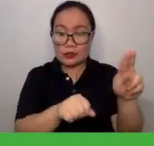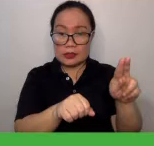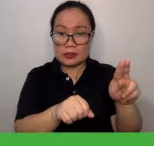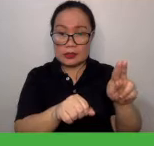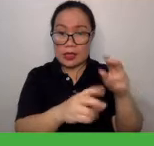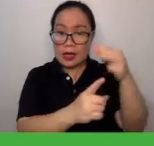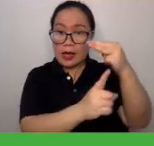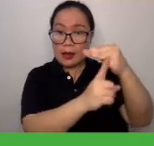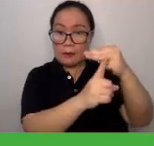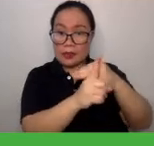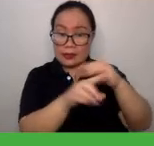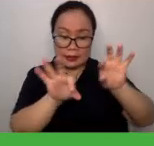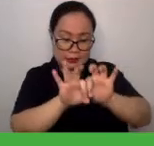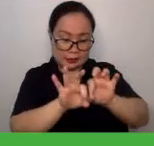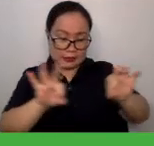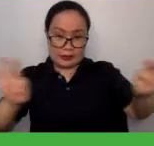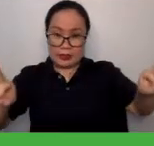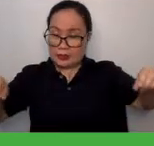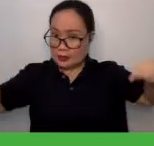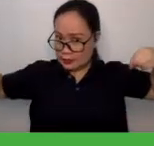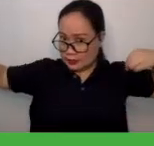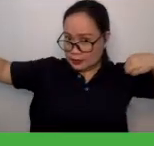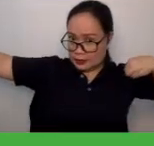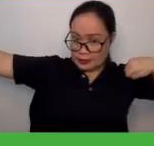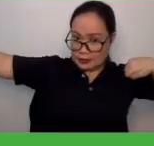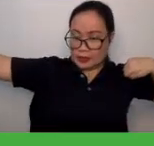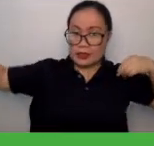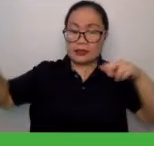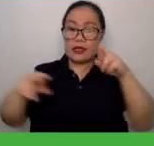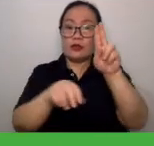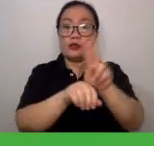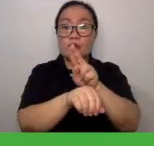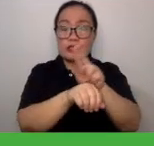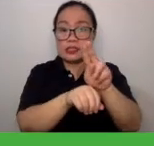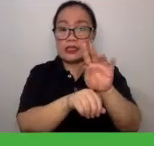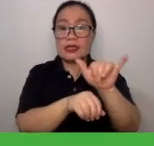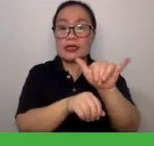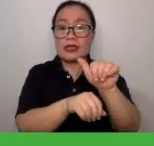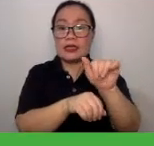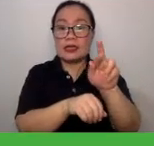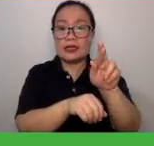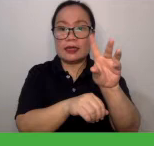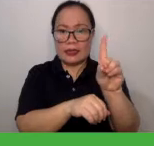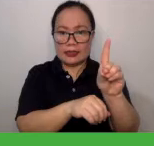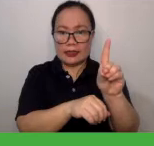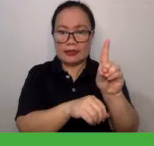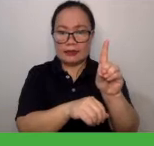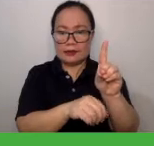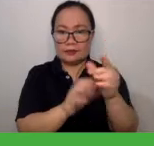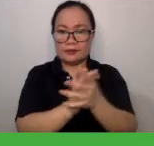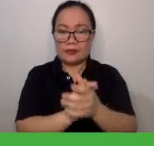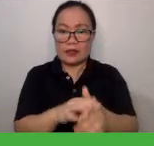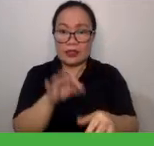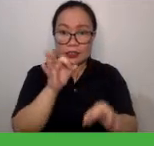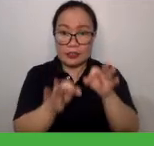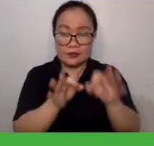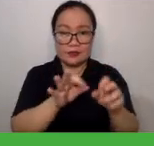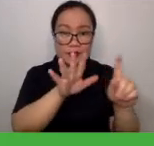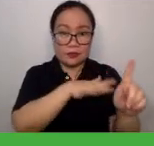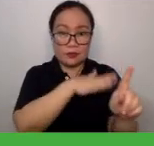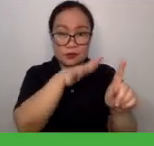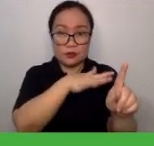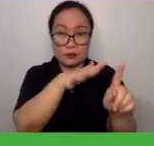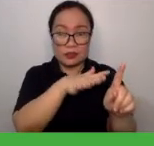stick. Okay? Pero yung ginagamit nilang sukatan is yard. Okay? Kaya kung papansinin nyo yung